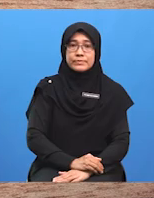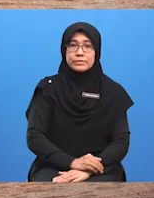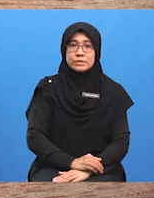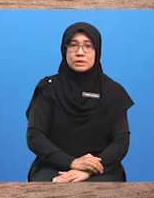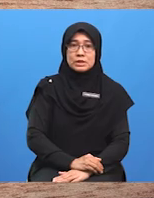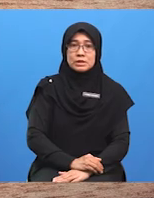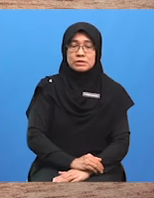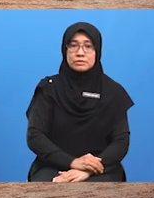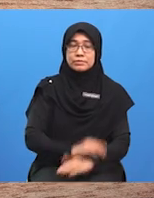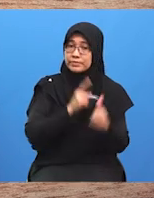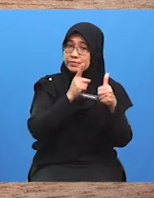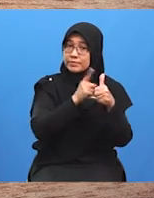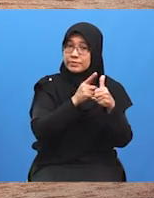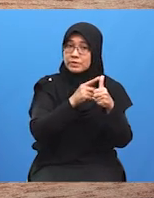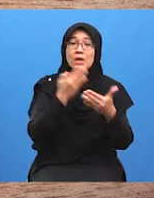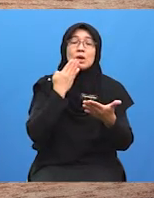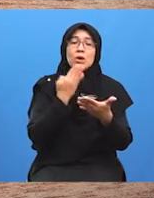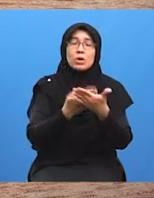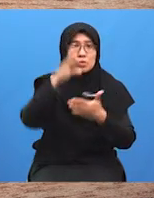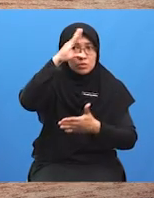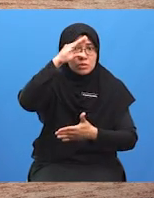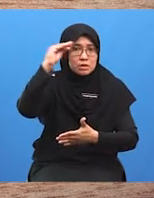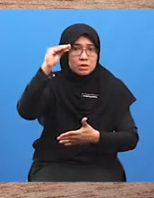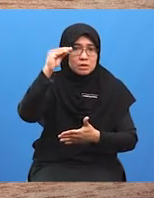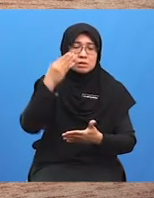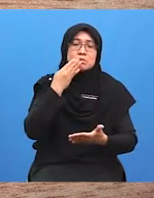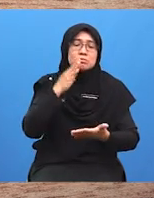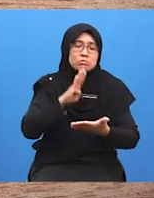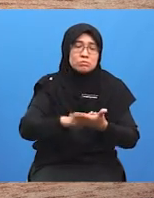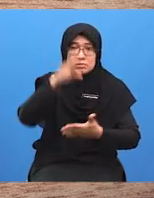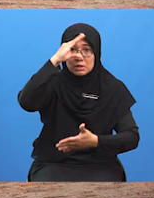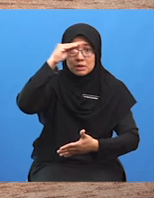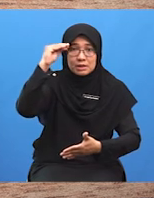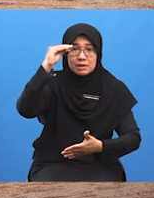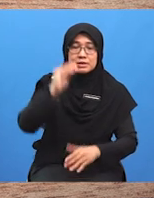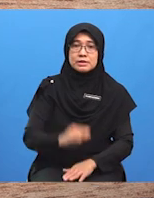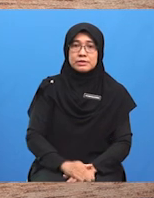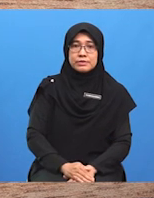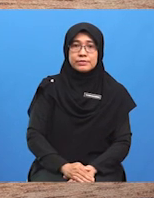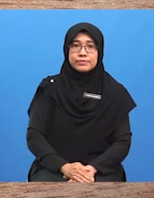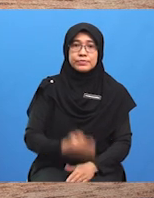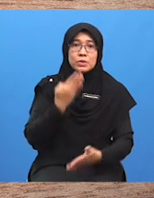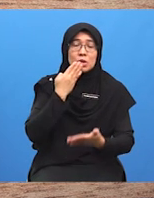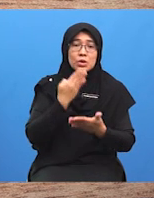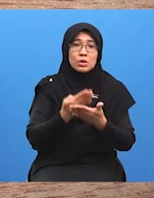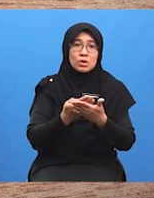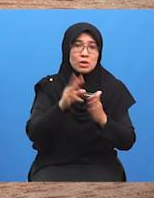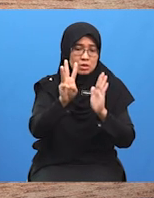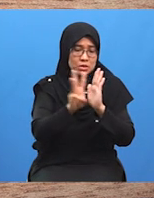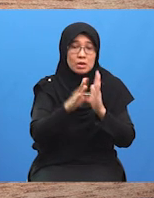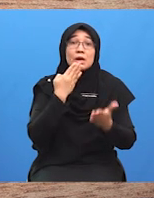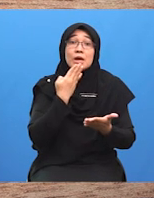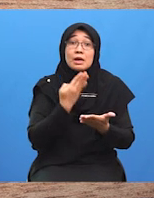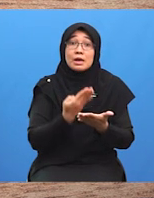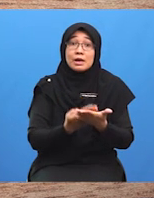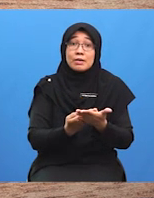Fakta yang pertama Good guy, bad guy Good guy adalah